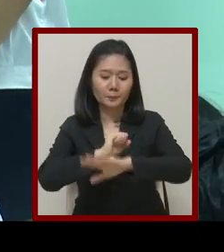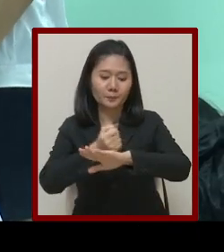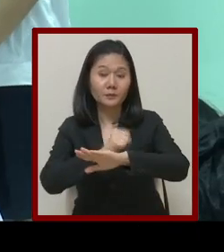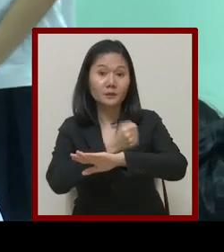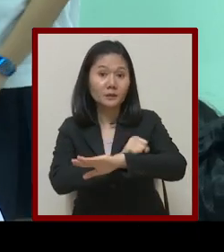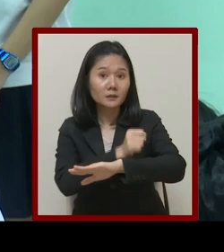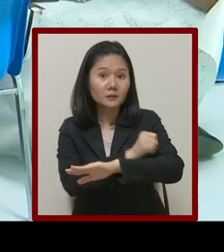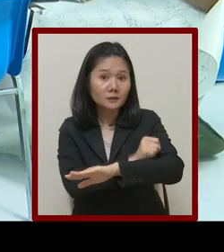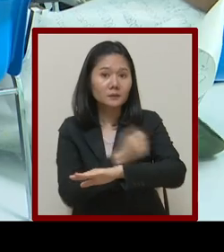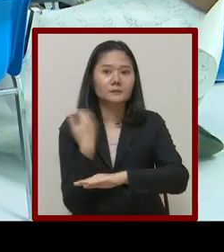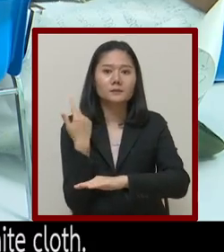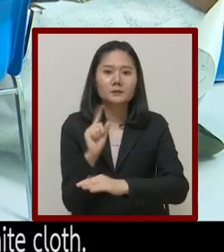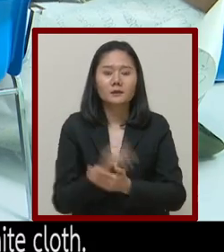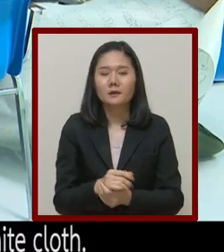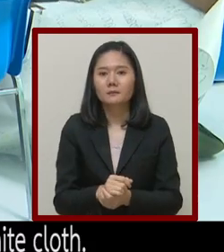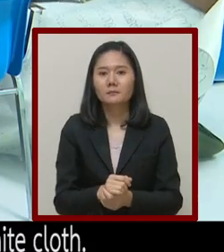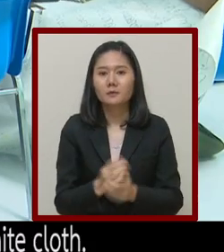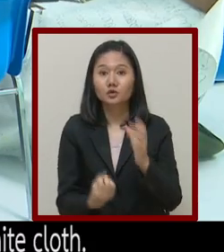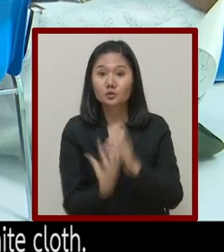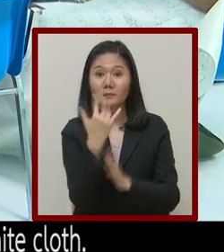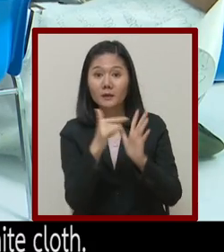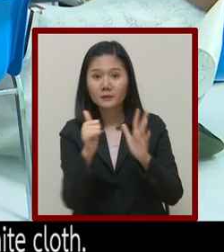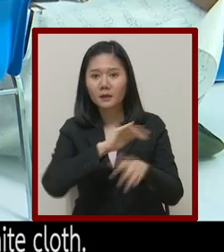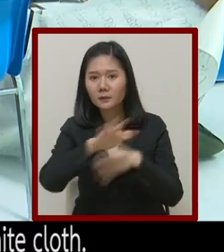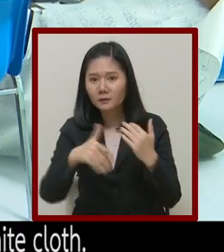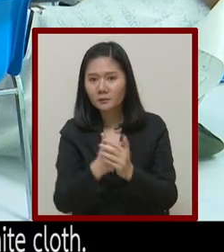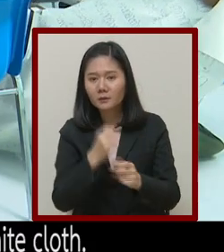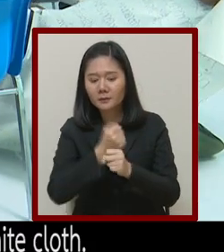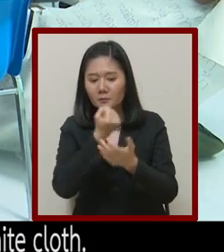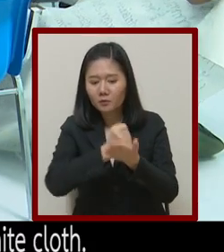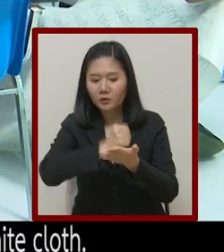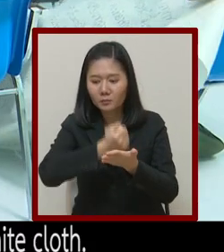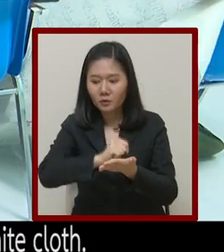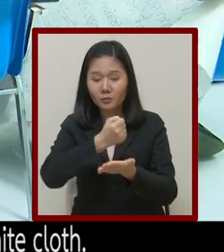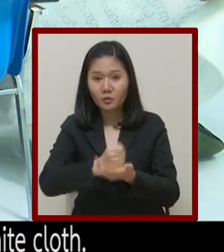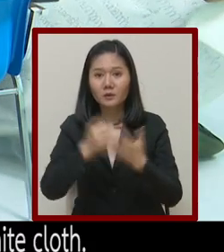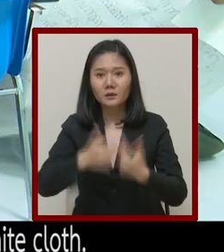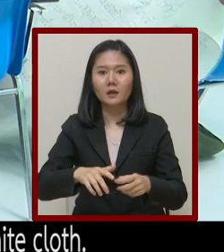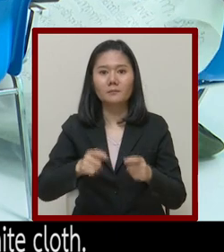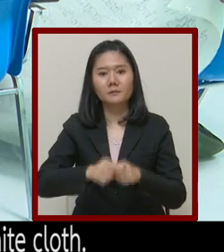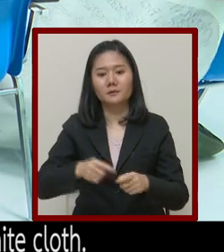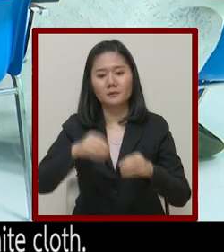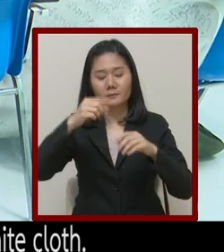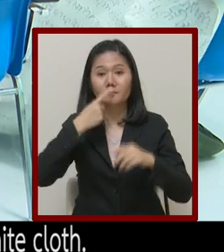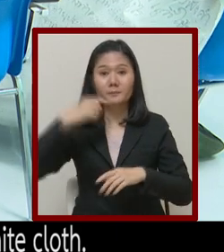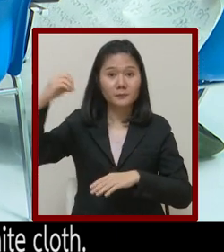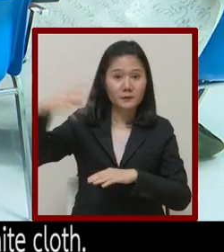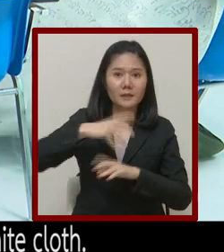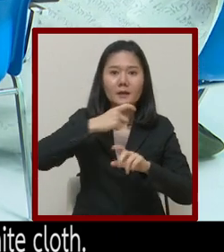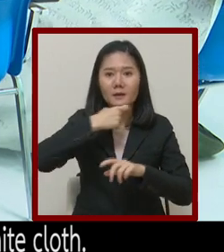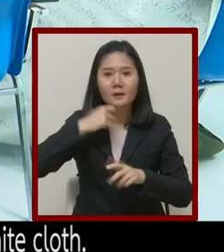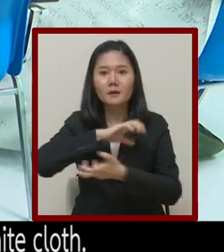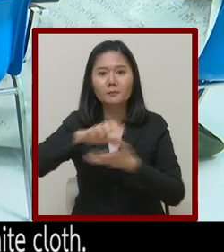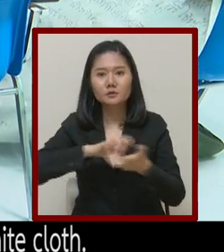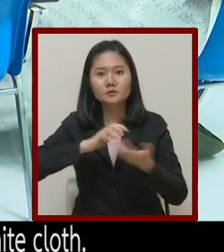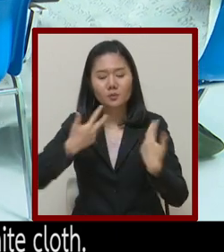คะคือนำสมุนไพรทั้งหมดนะคะมาบดรวมกันแล้วนำไปตากแห้งค่ะจากนั้นนำมาผส